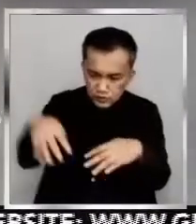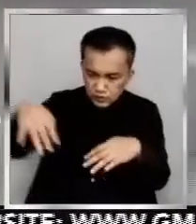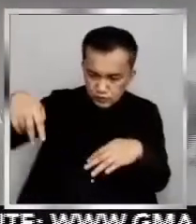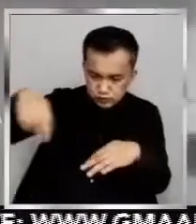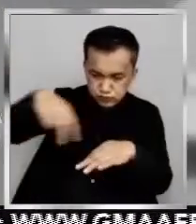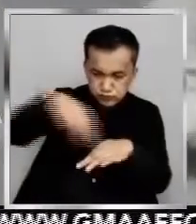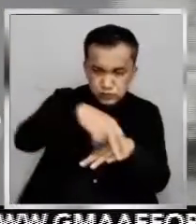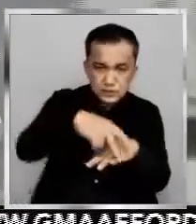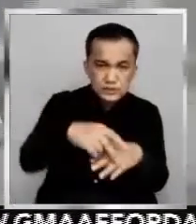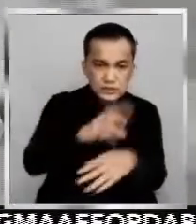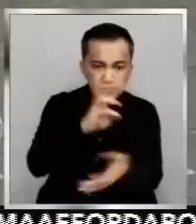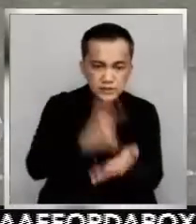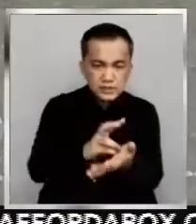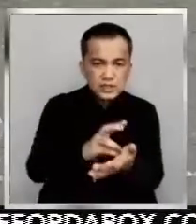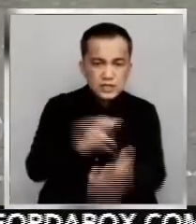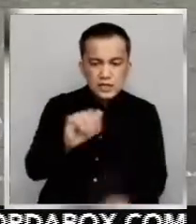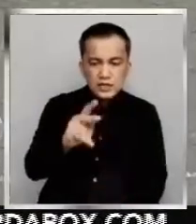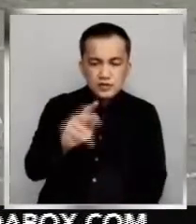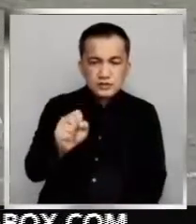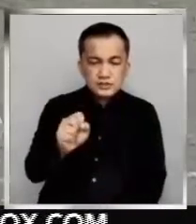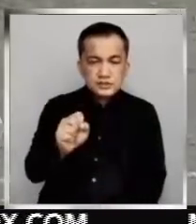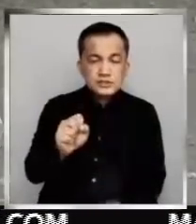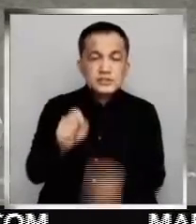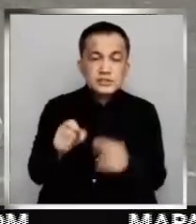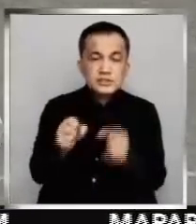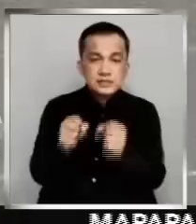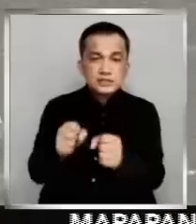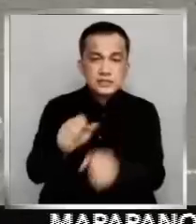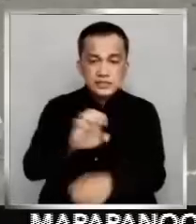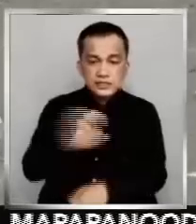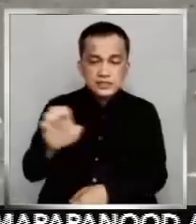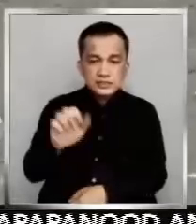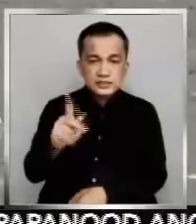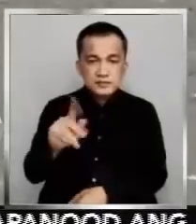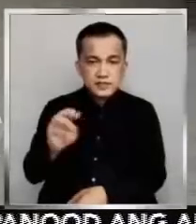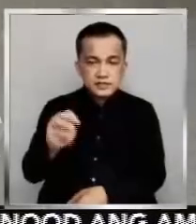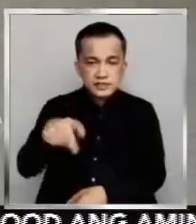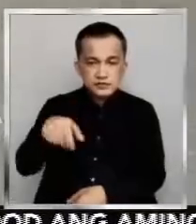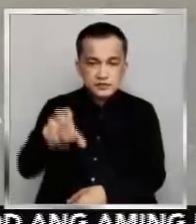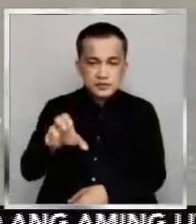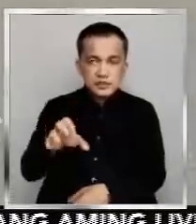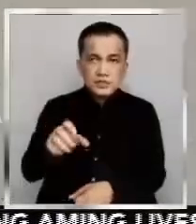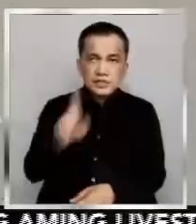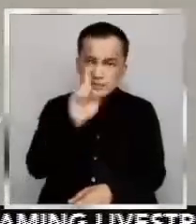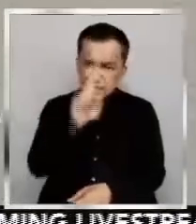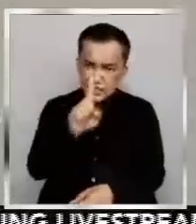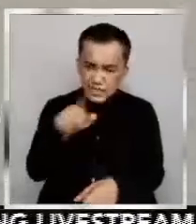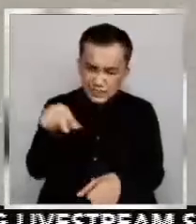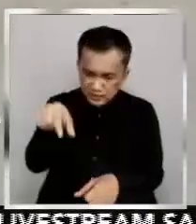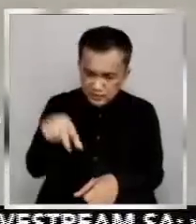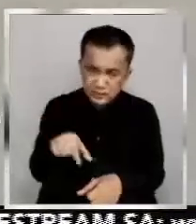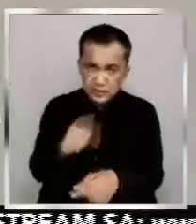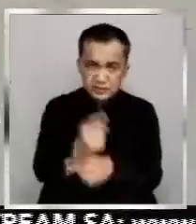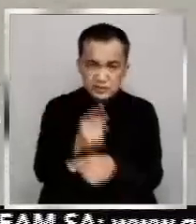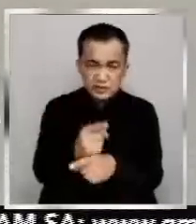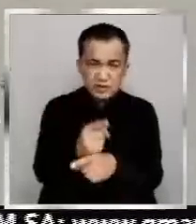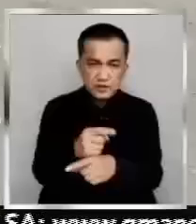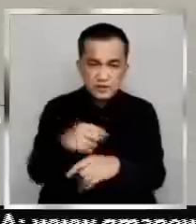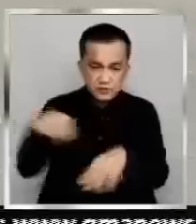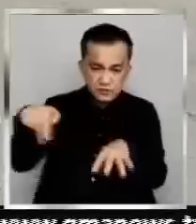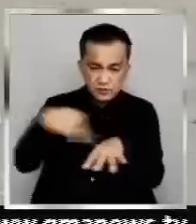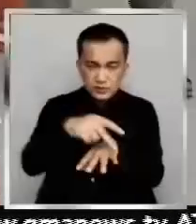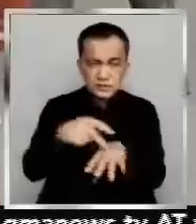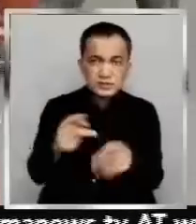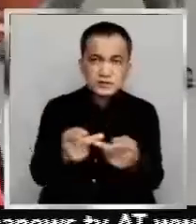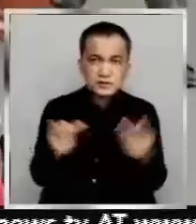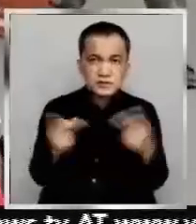Barangay East Camias, Quezon City. Nag-iisang linya na lang ang paalala na ito ang tamang tawiran sa lugar.